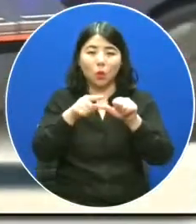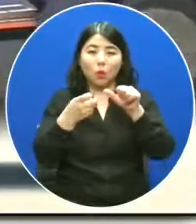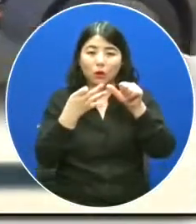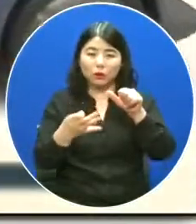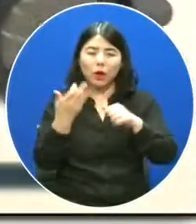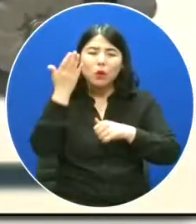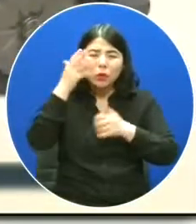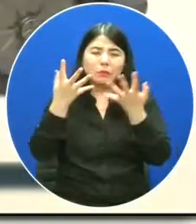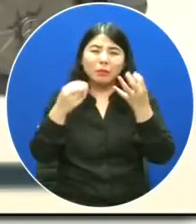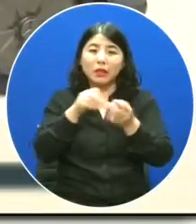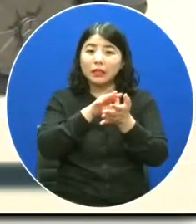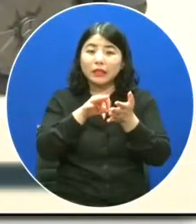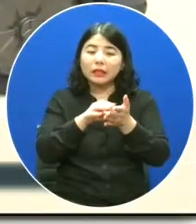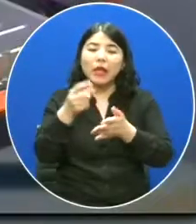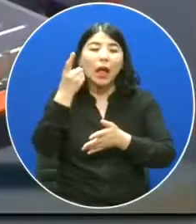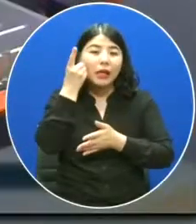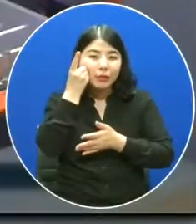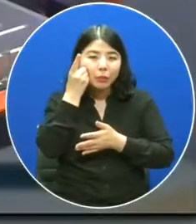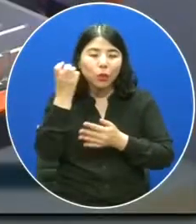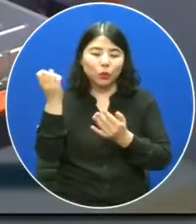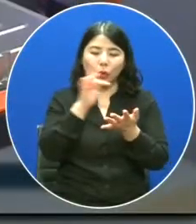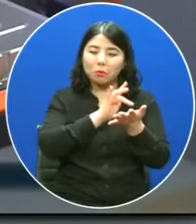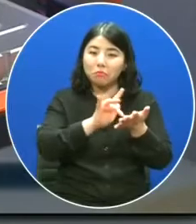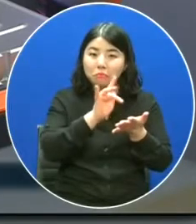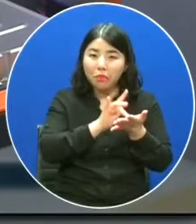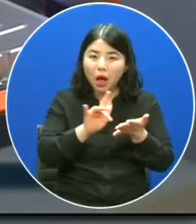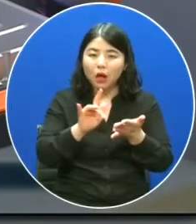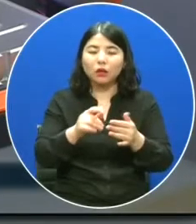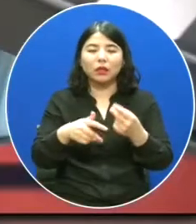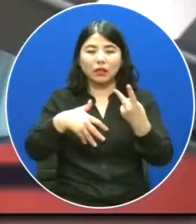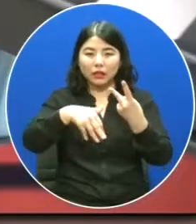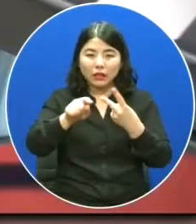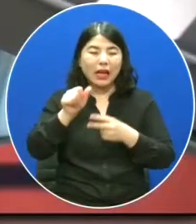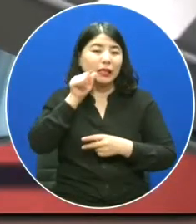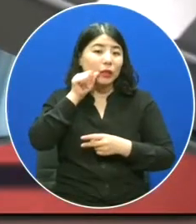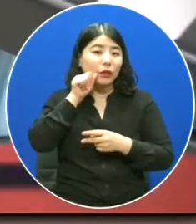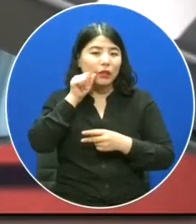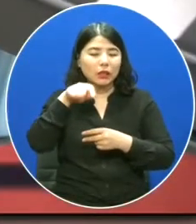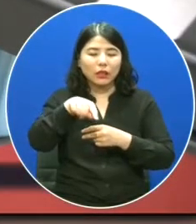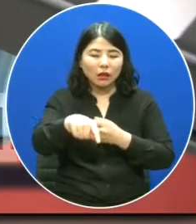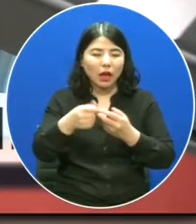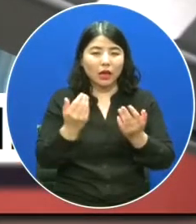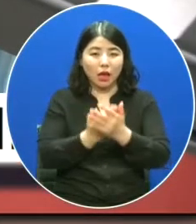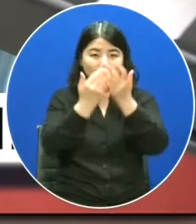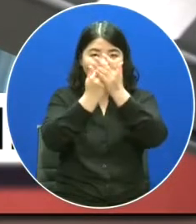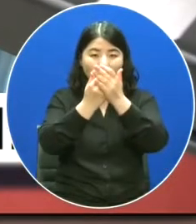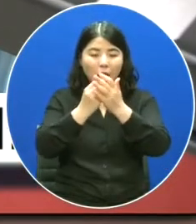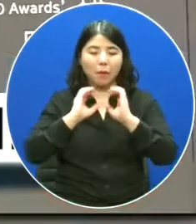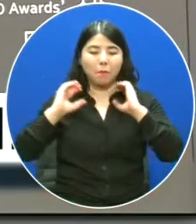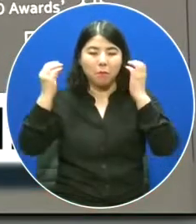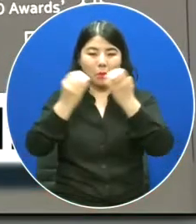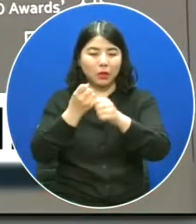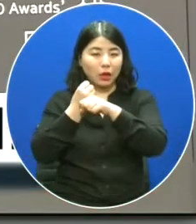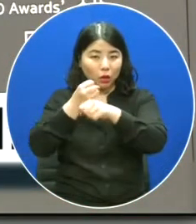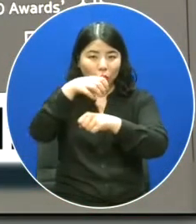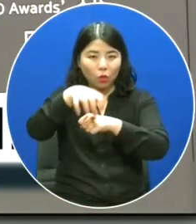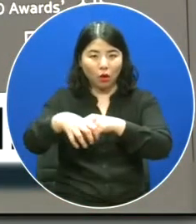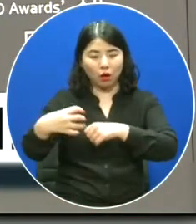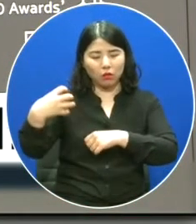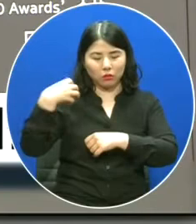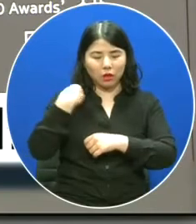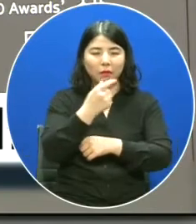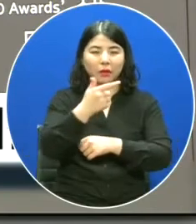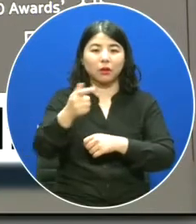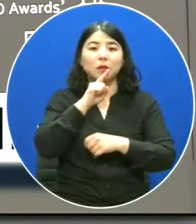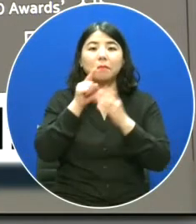14일에는 요즘 많이 사용하는 휴대폰이나 태블릿 PC에 들어가는 2차 전지 개발에도 방사광 가속기가 결정적